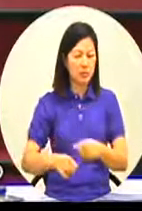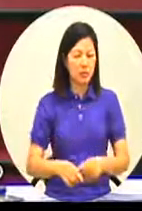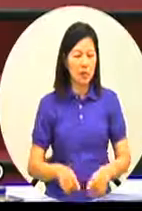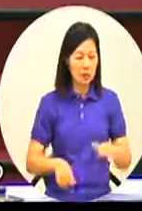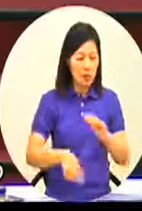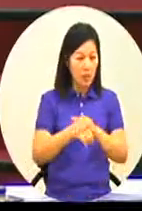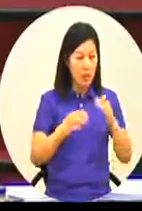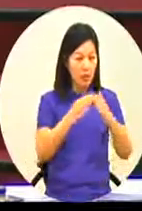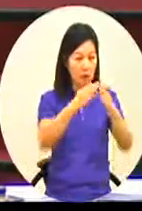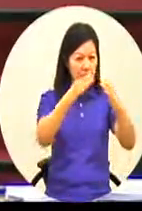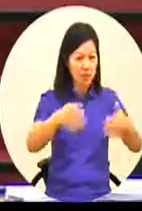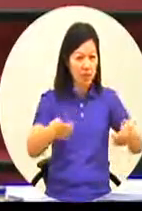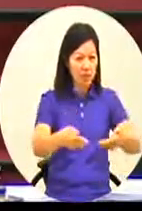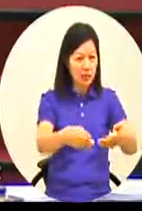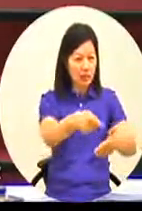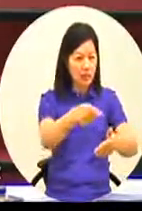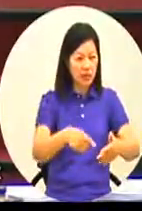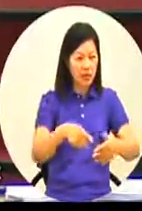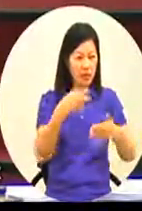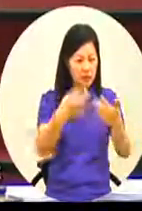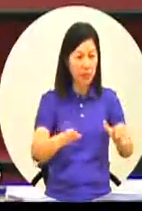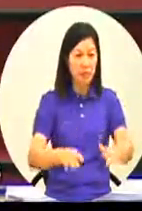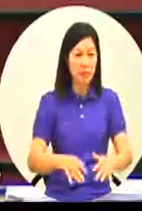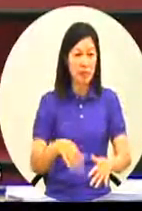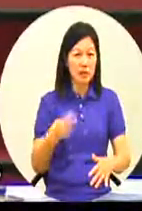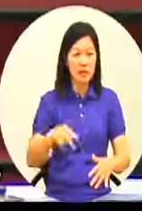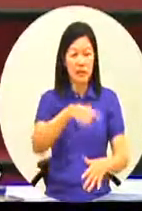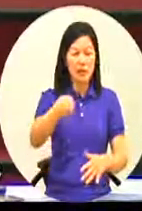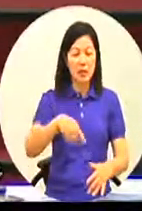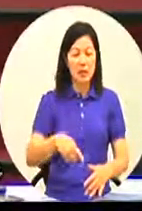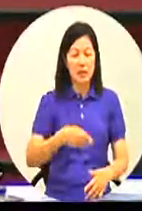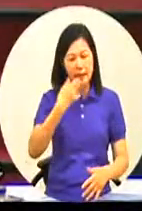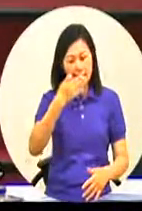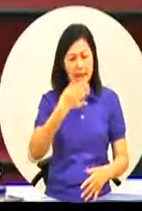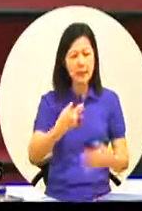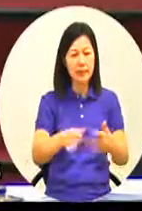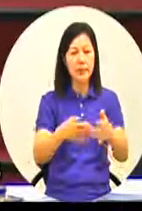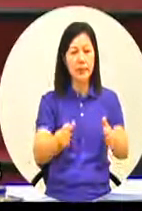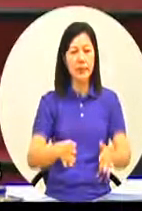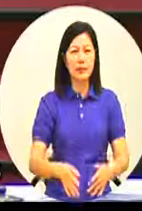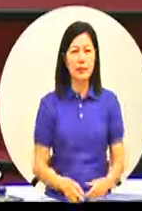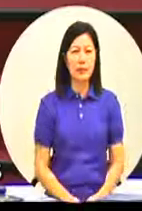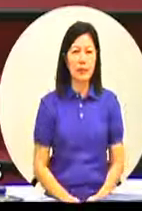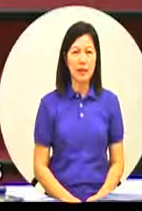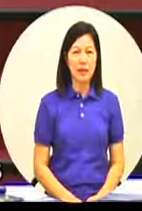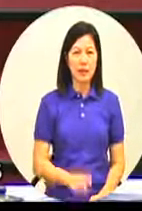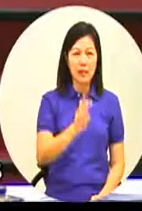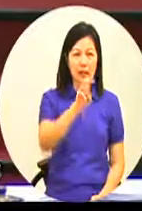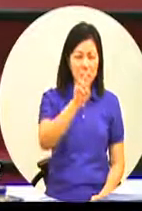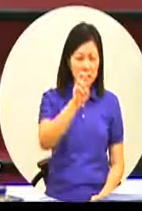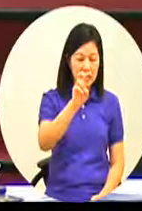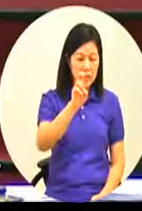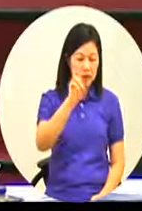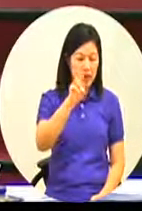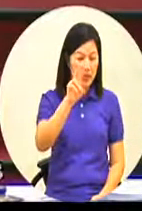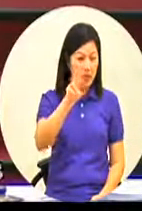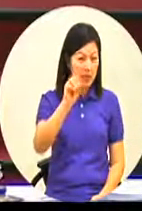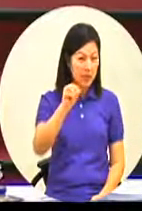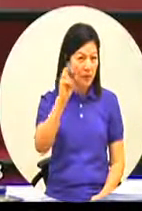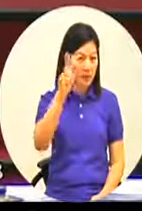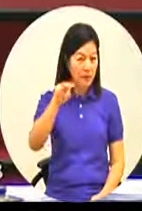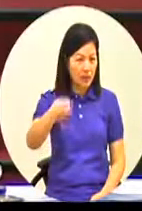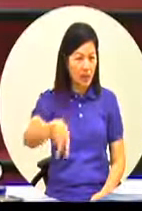金吗？安尼都安尼都，大家饭卖吃就好啊！啊，所有22K连伊都有摊买厝啊！啊，你讲的